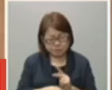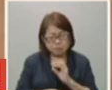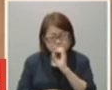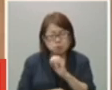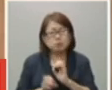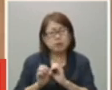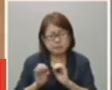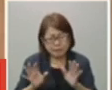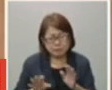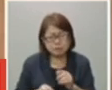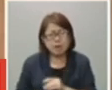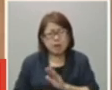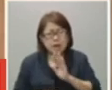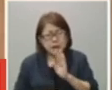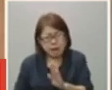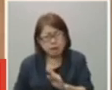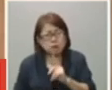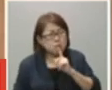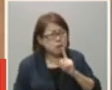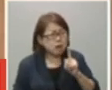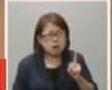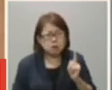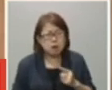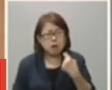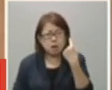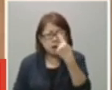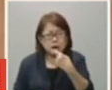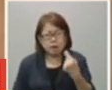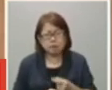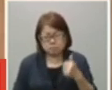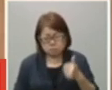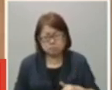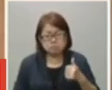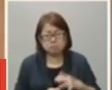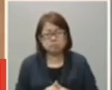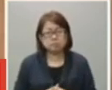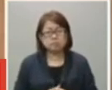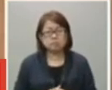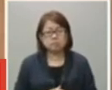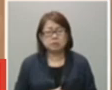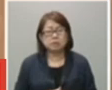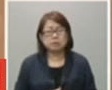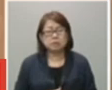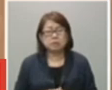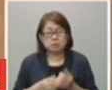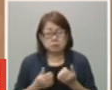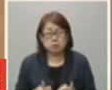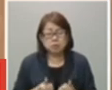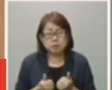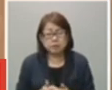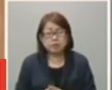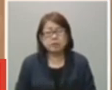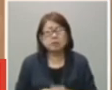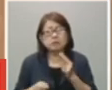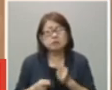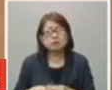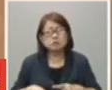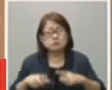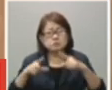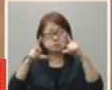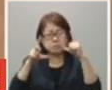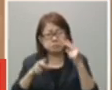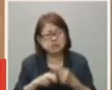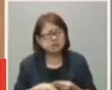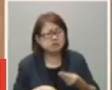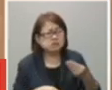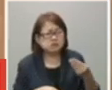เสียดสีนะครับในการอภิปรายเพราะฉะนั้นในเรื่องฉายาอะไรต่างๆก็หลีกเลี่ยงนะ